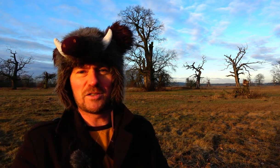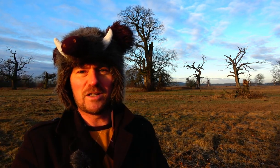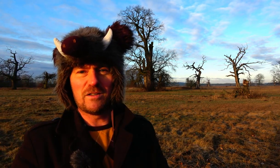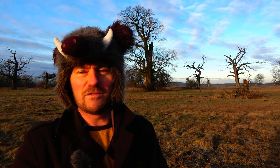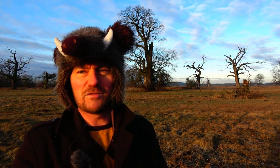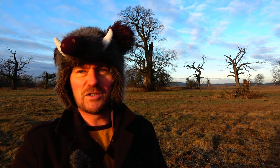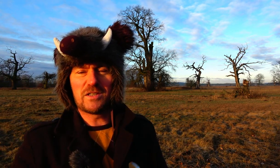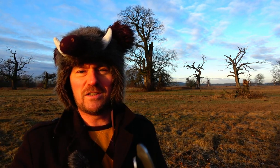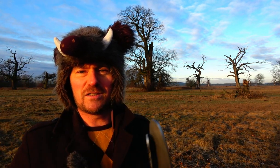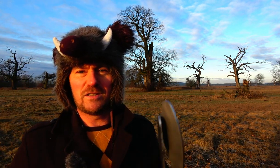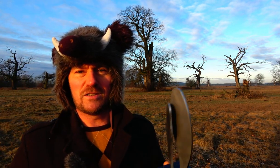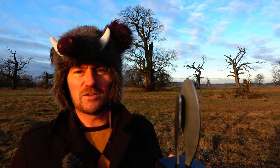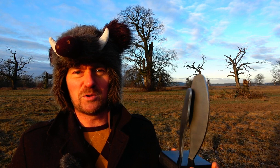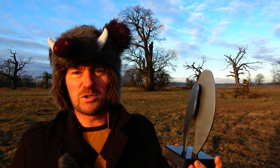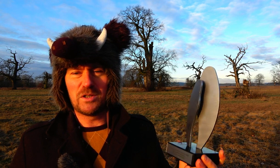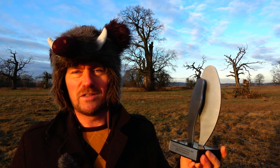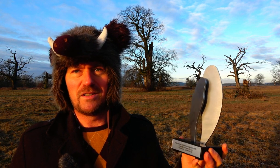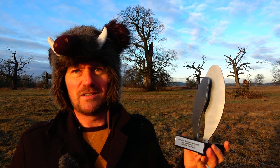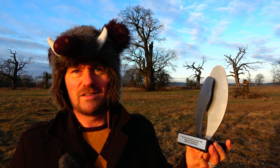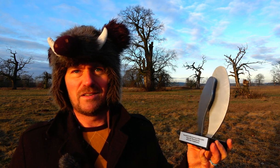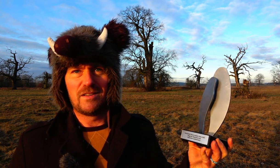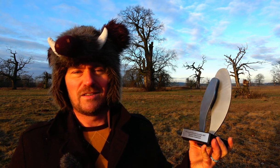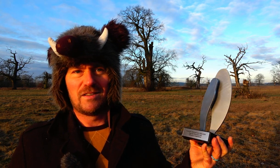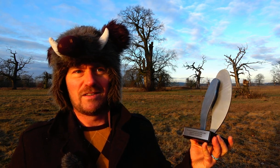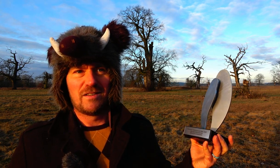jest nagroda wszystkich tych, którzy